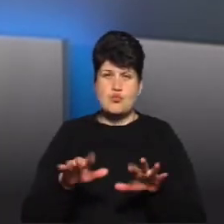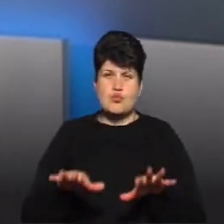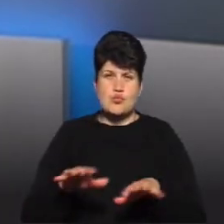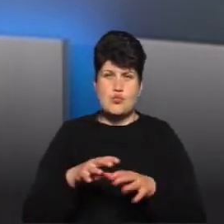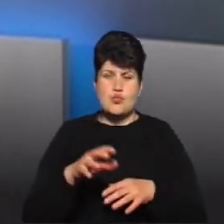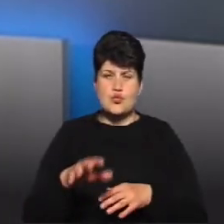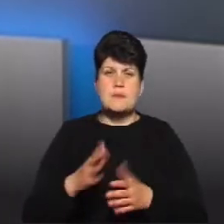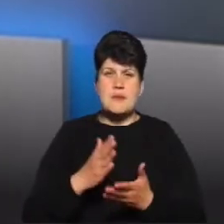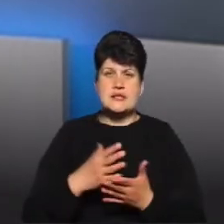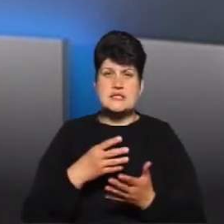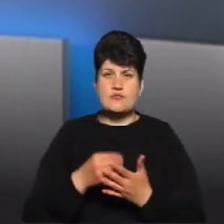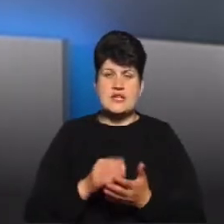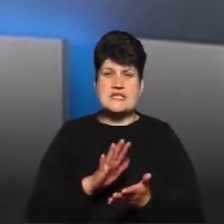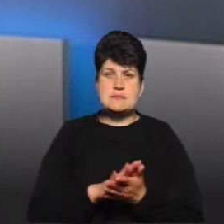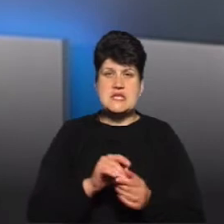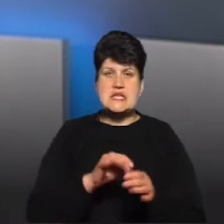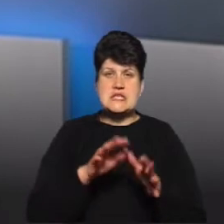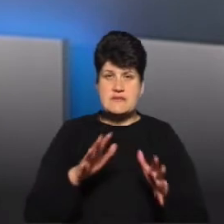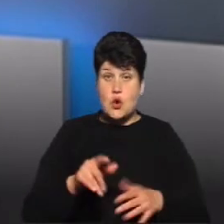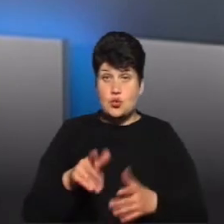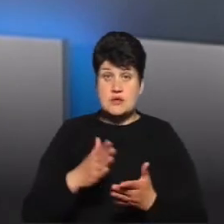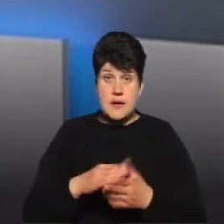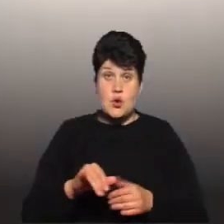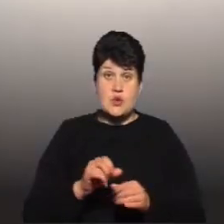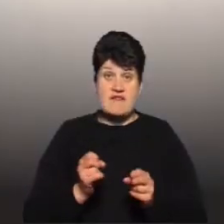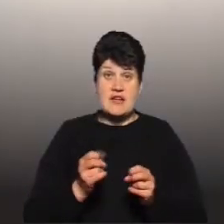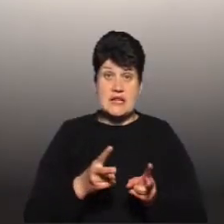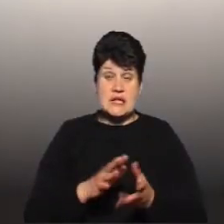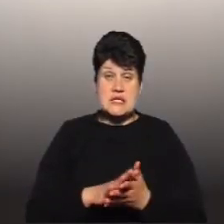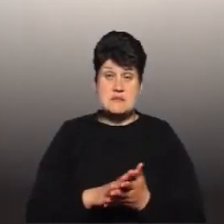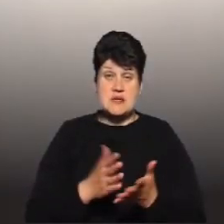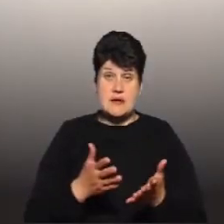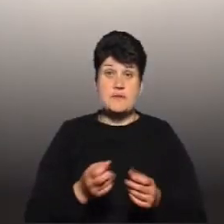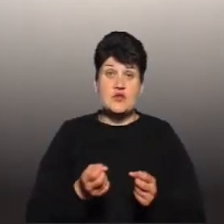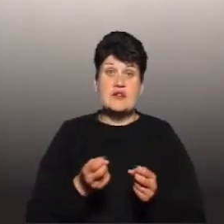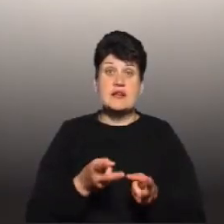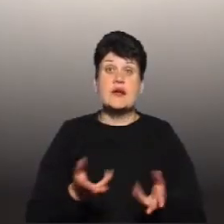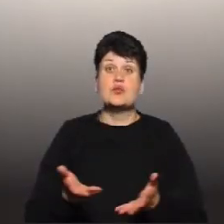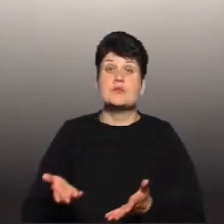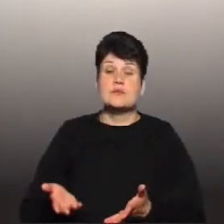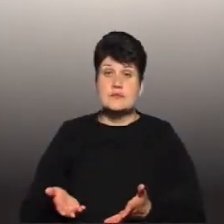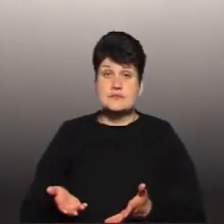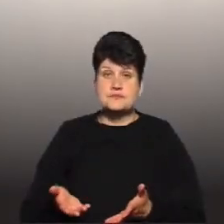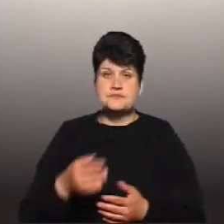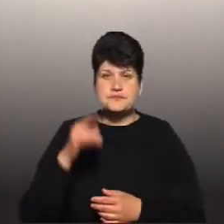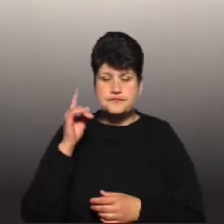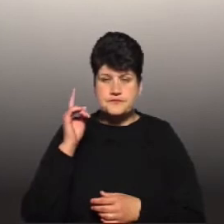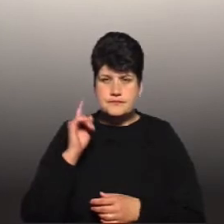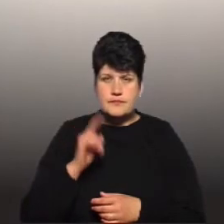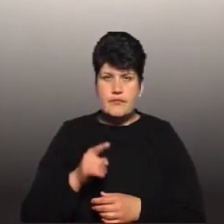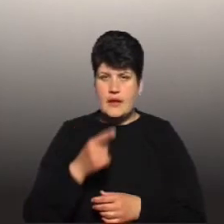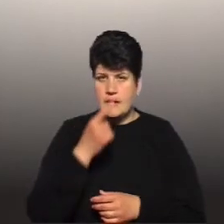суті, люди ж мають кудись викидати сміття, так? І, по суті, вони і викидають десь. Знаєте, недавно